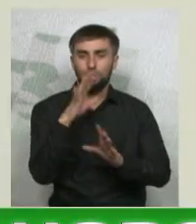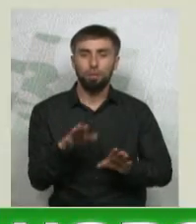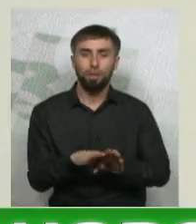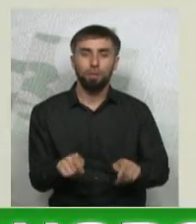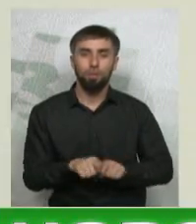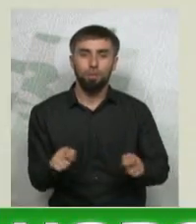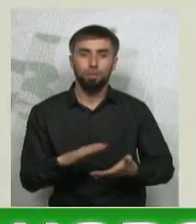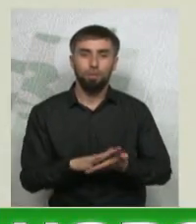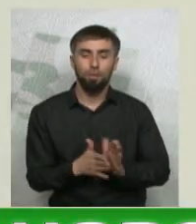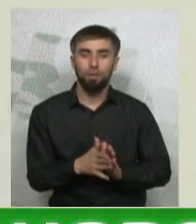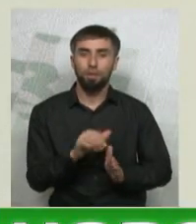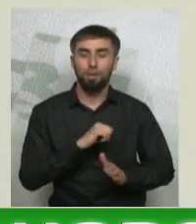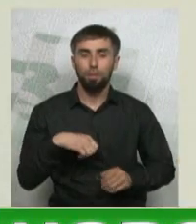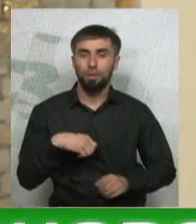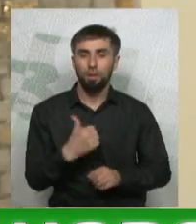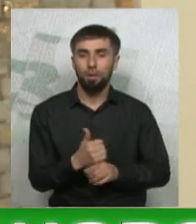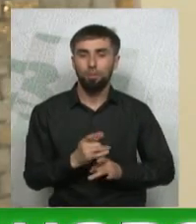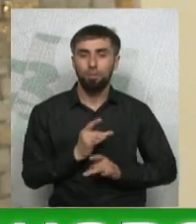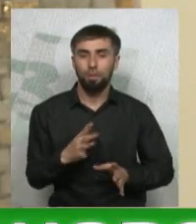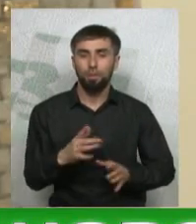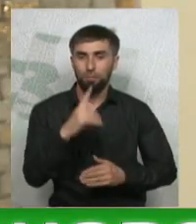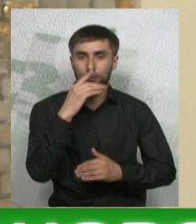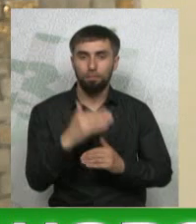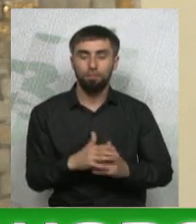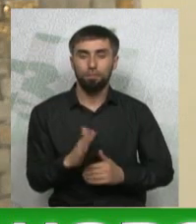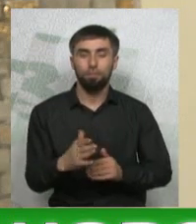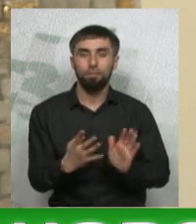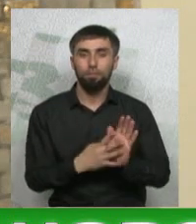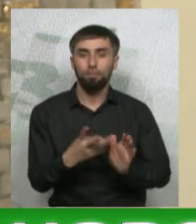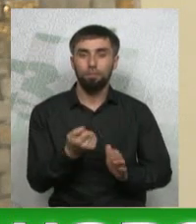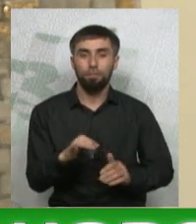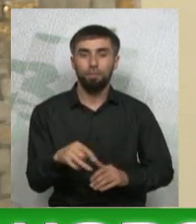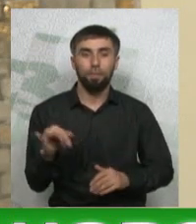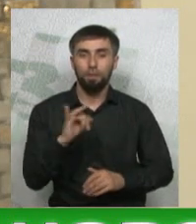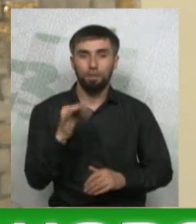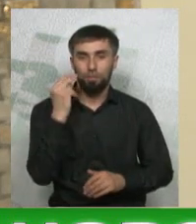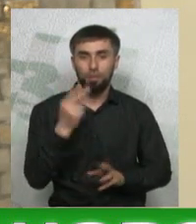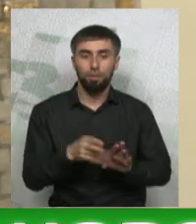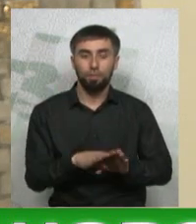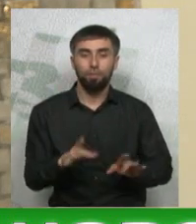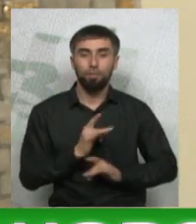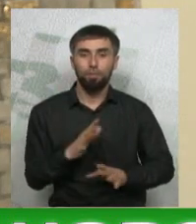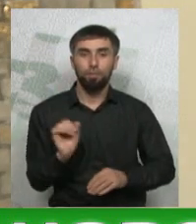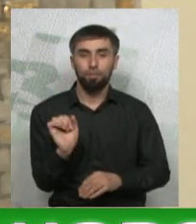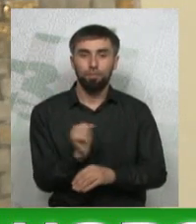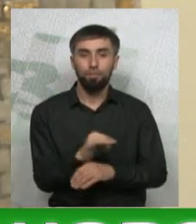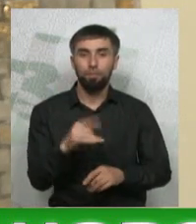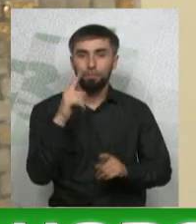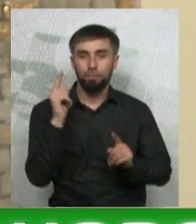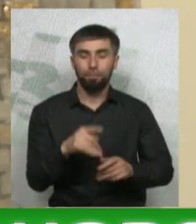атмосфера одного из самых главных праздников России. 9 мая – это историческая дата, ну а также праздник победы и